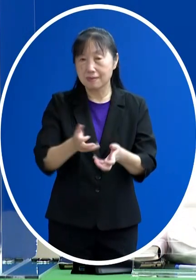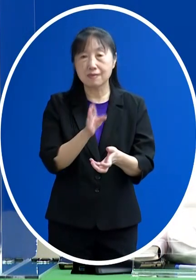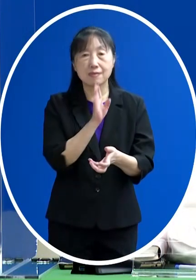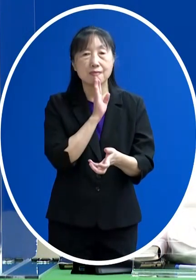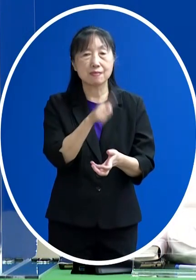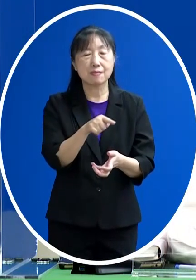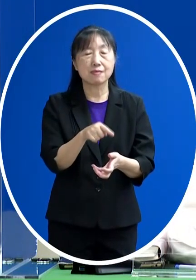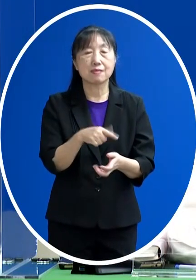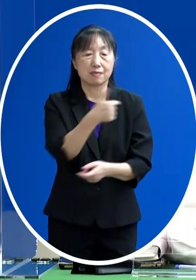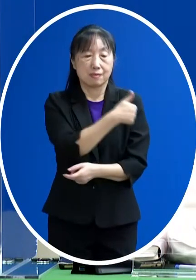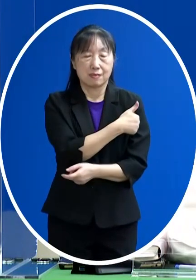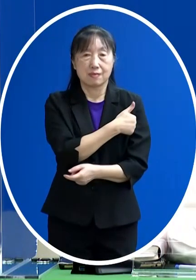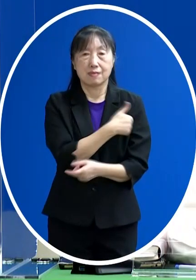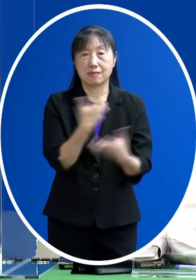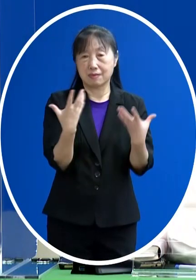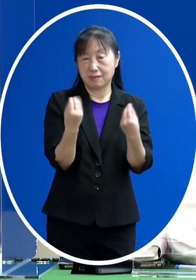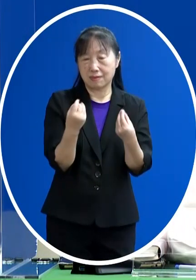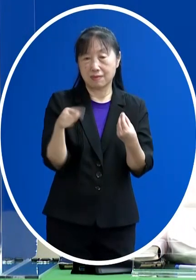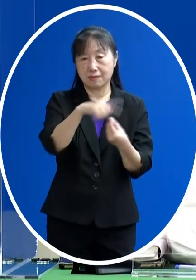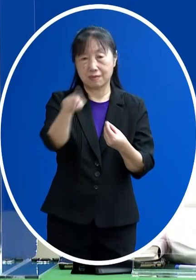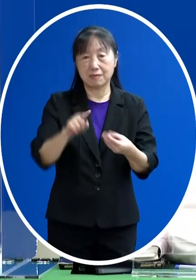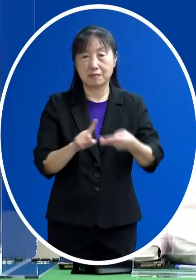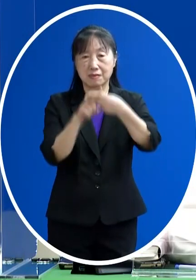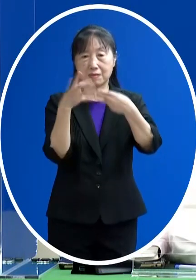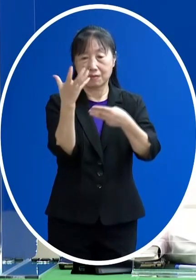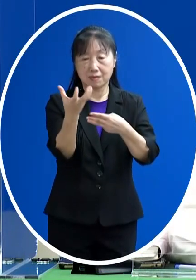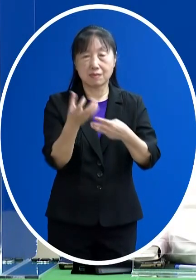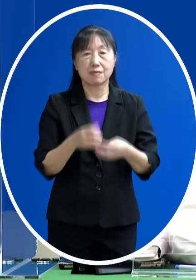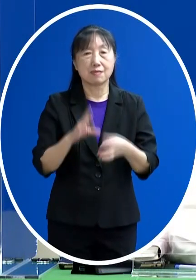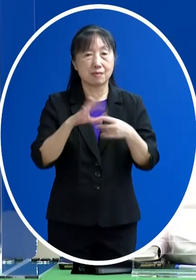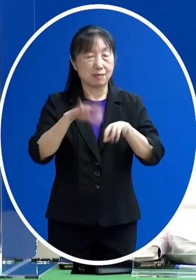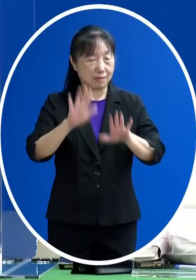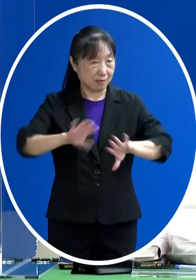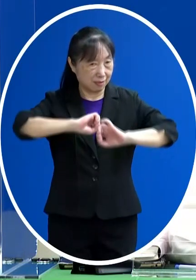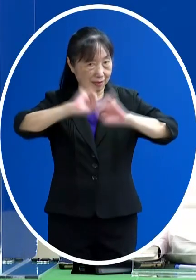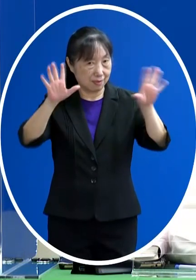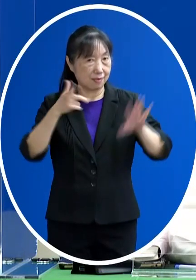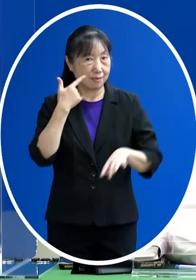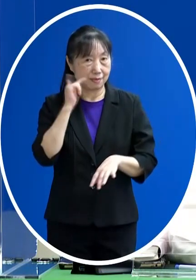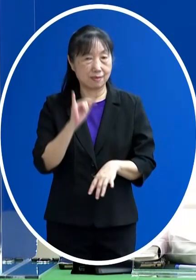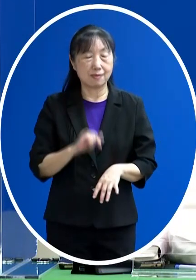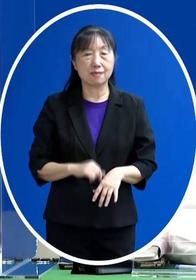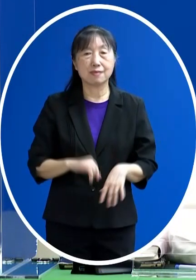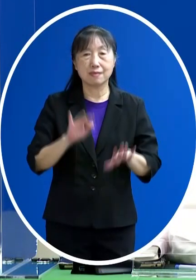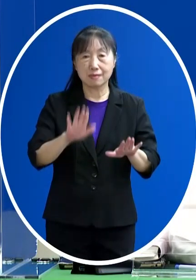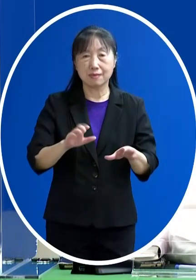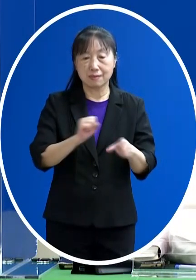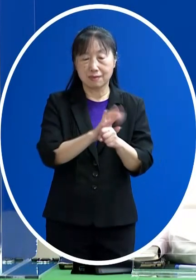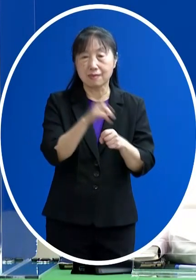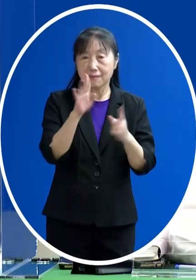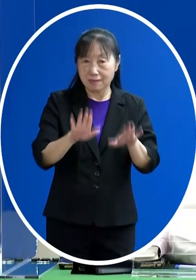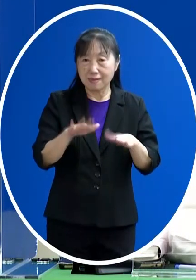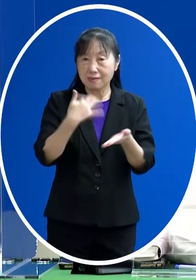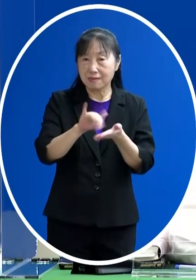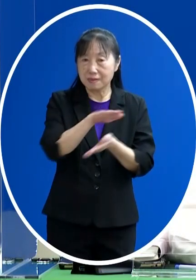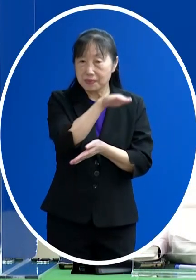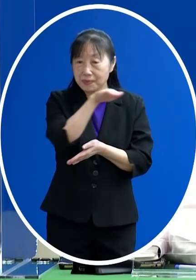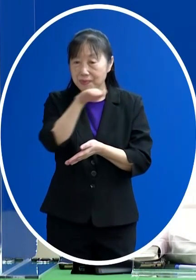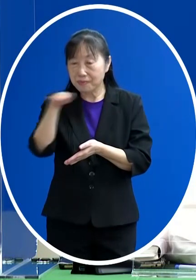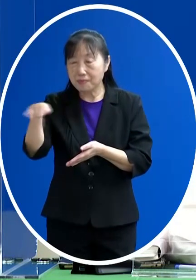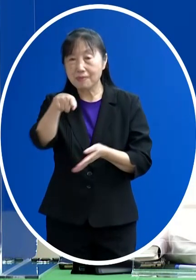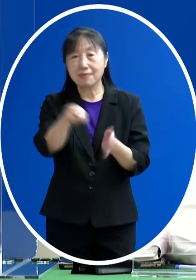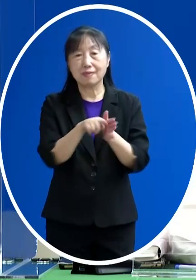个未接种疫苗的小朋友为主哦。还是借由这个机会来呼吁家长，利用这段疫情比较平稳的期间，赶快